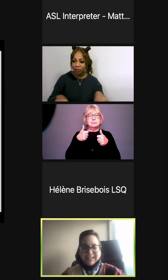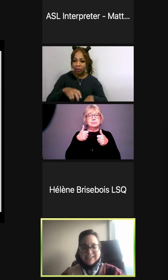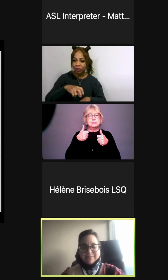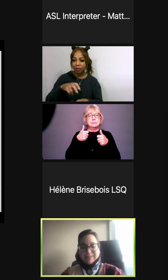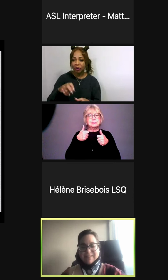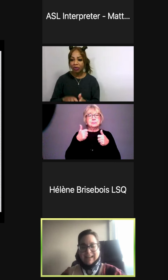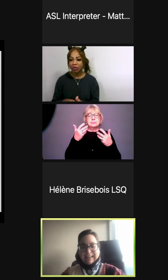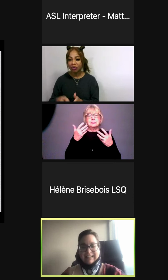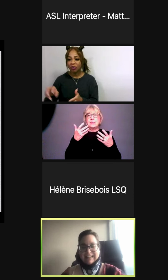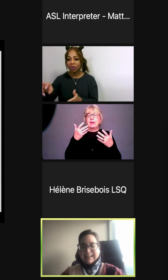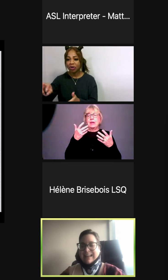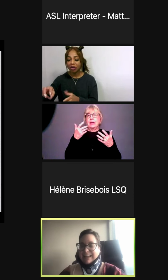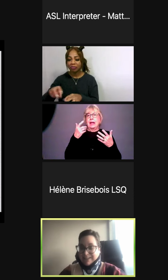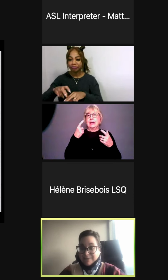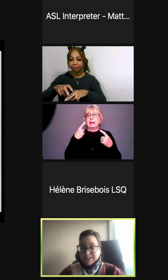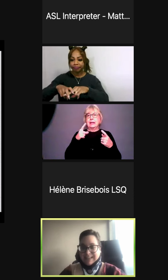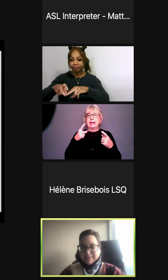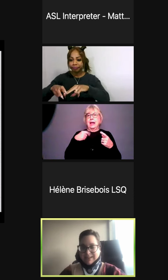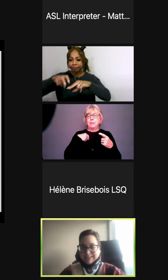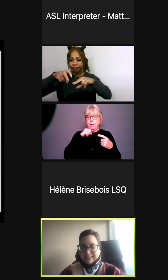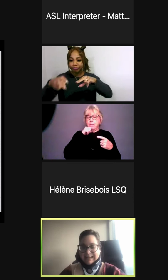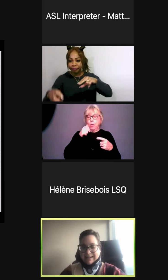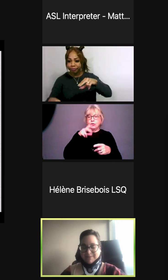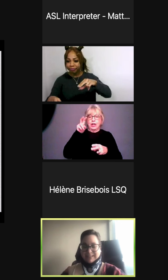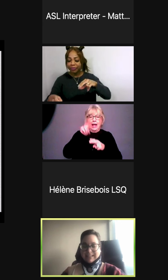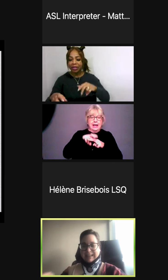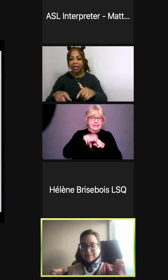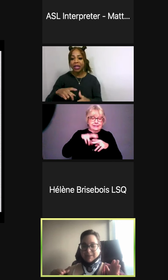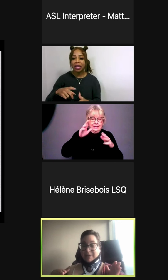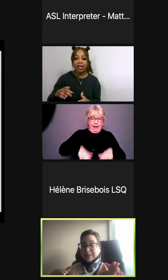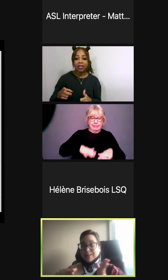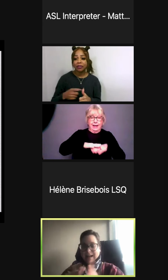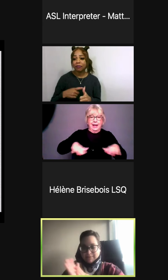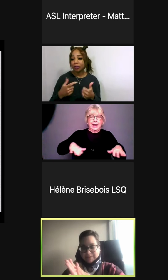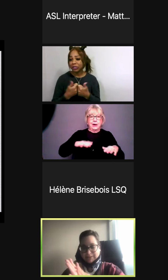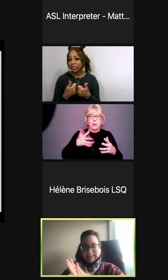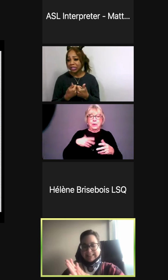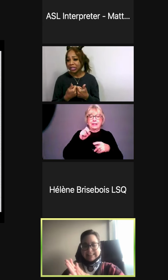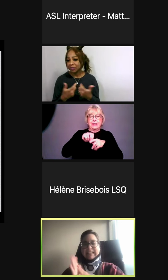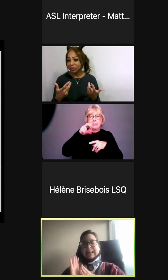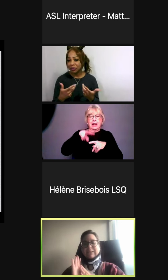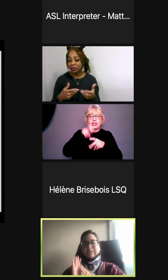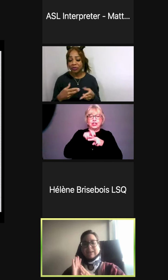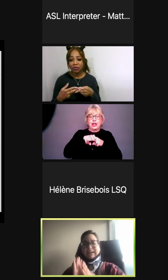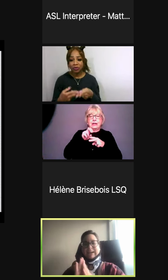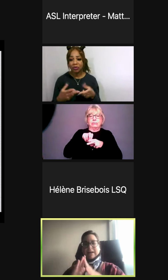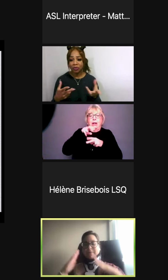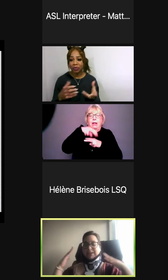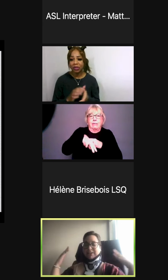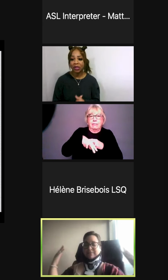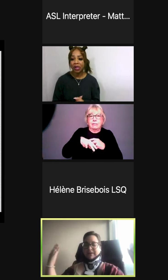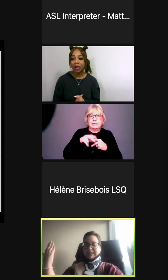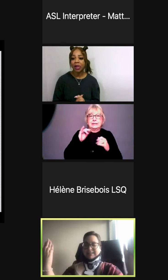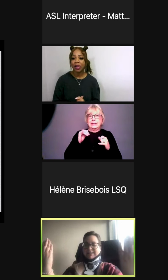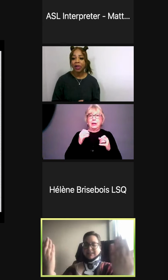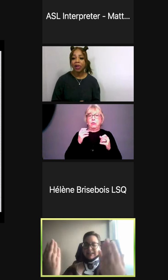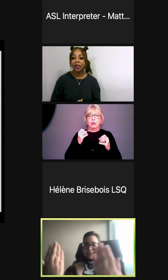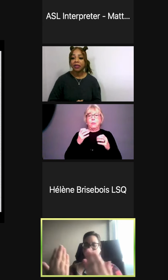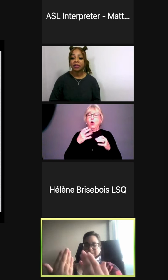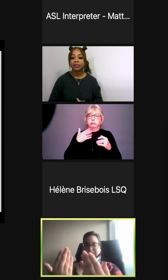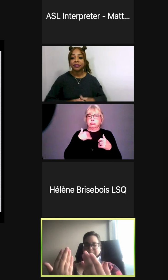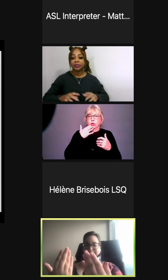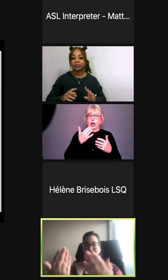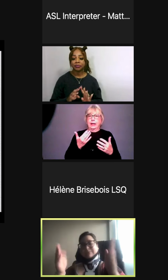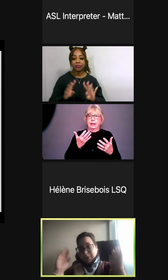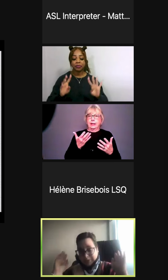du moment que je n'ai pas à m'asseoir sur le plancher ou à quitter ma chaise. Et le premier jeu auquel ils ont